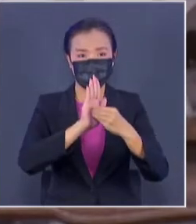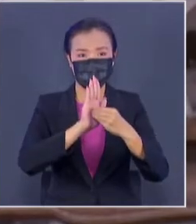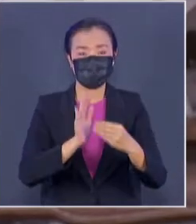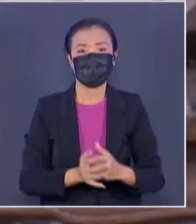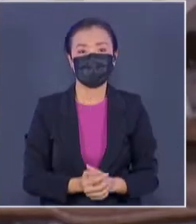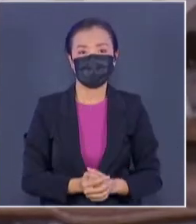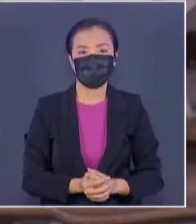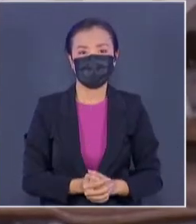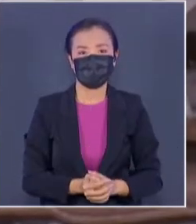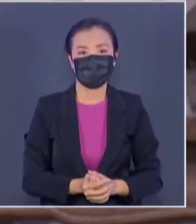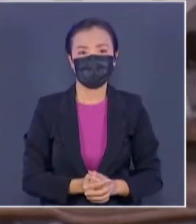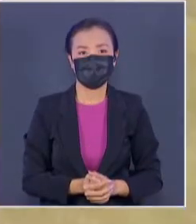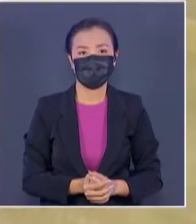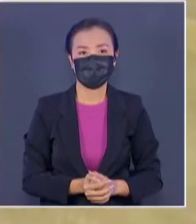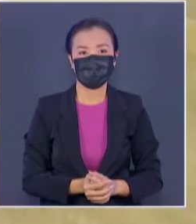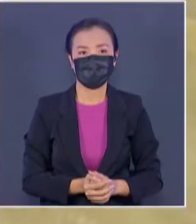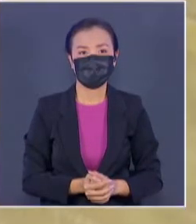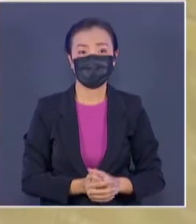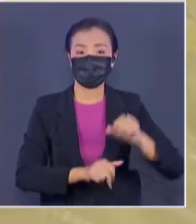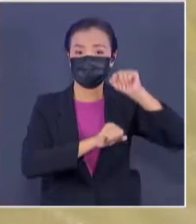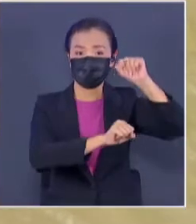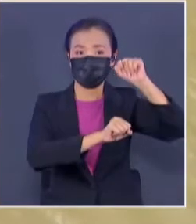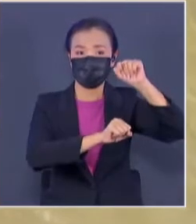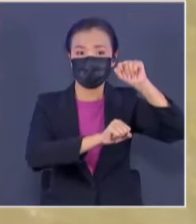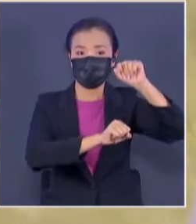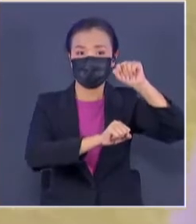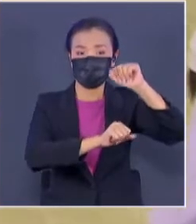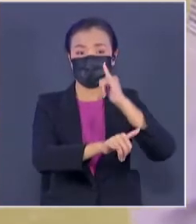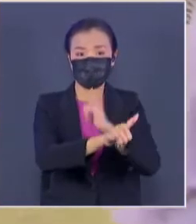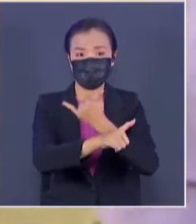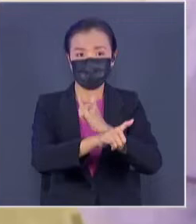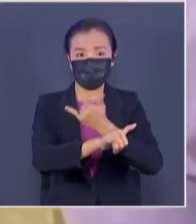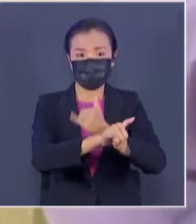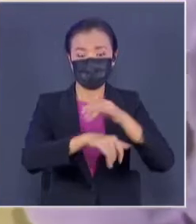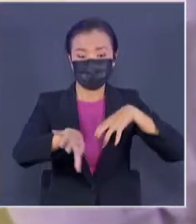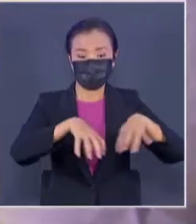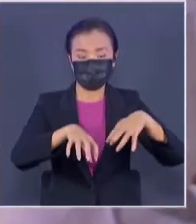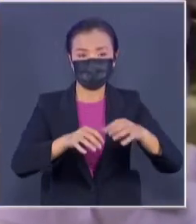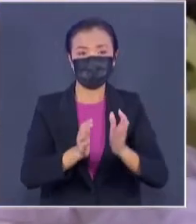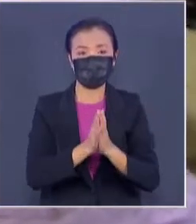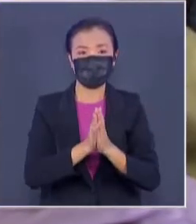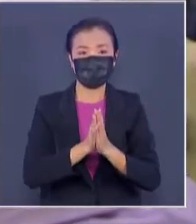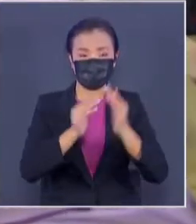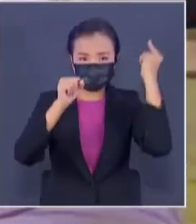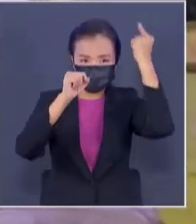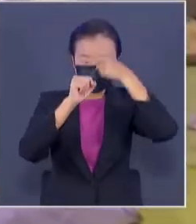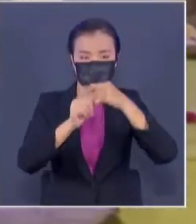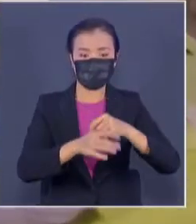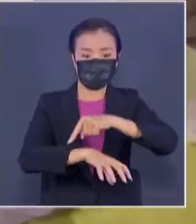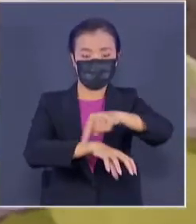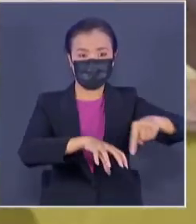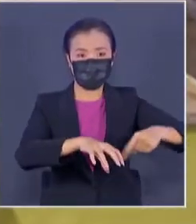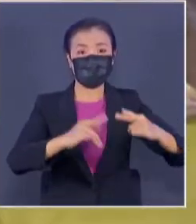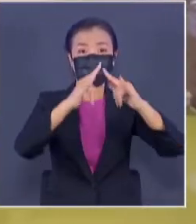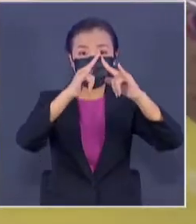ครครับล่าสุดท่านได้สั่งการให้ยกเลิกจัดงานปีใหม่และการสวดมนต์ข้ามปีที่ลานคนเมืองศาล